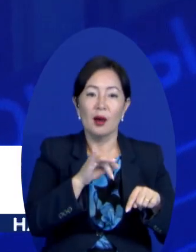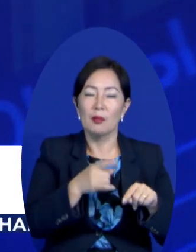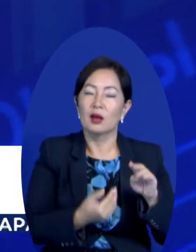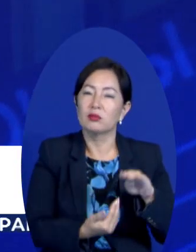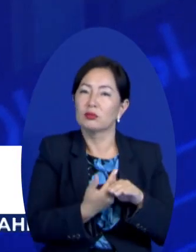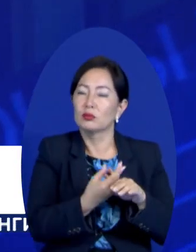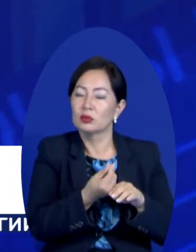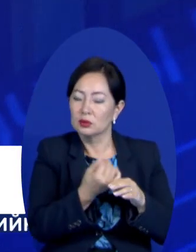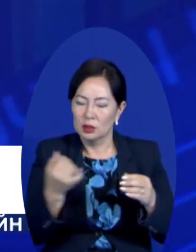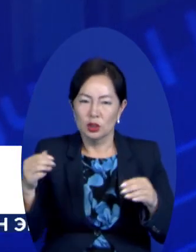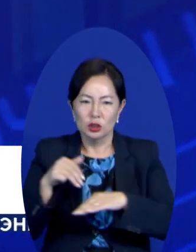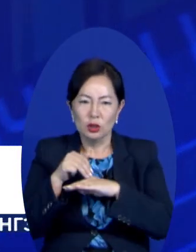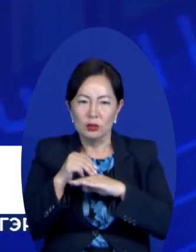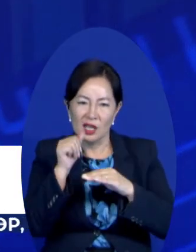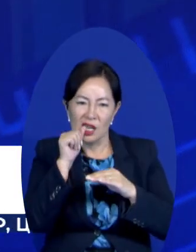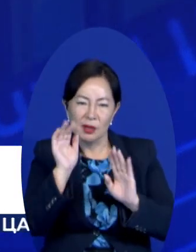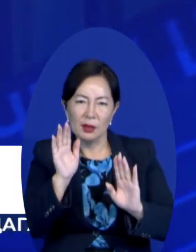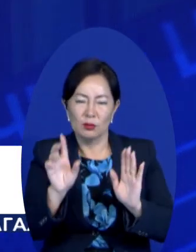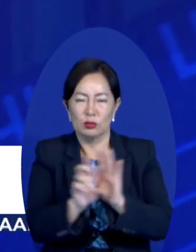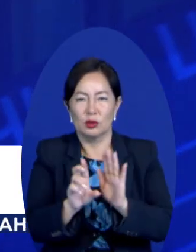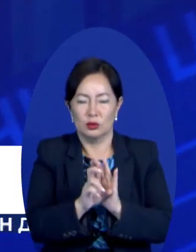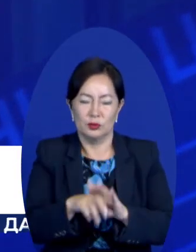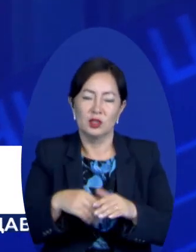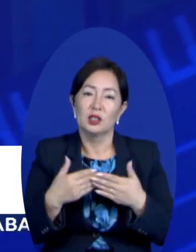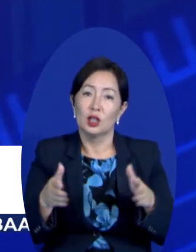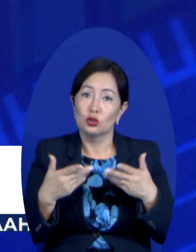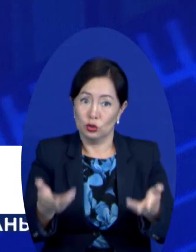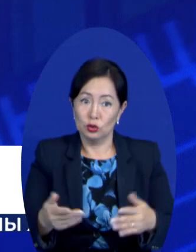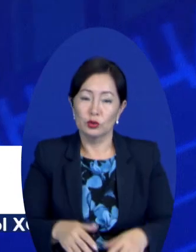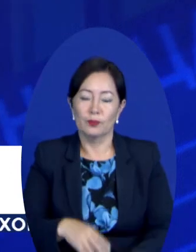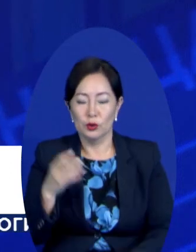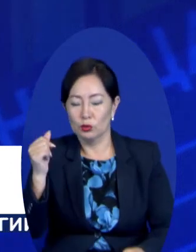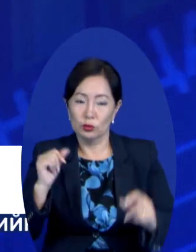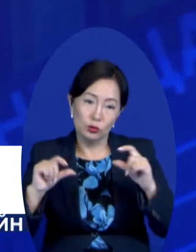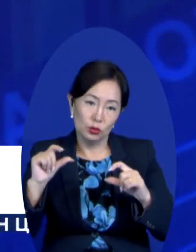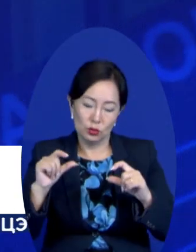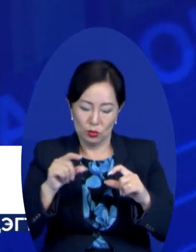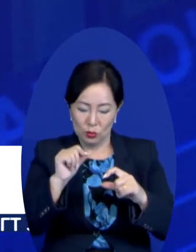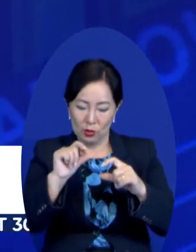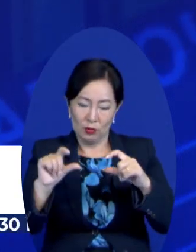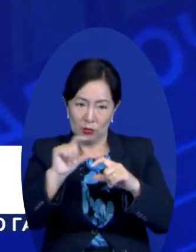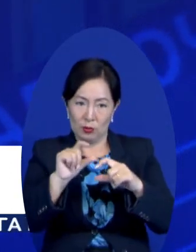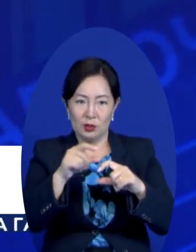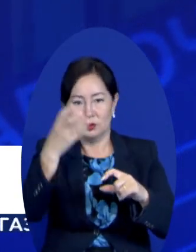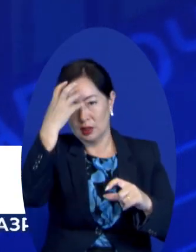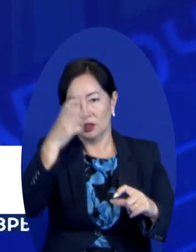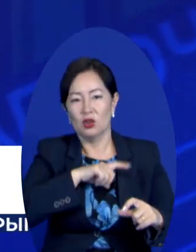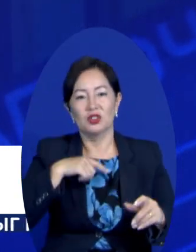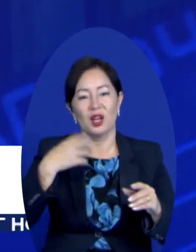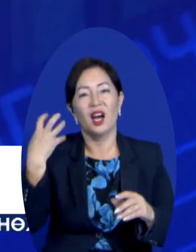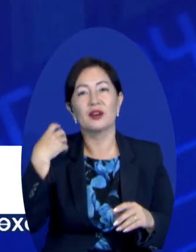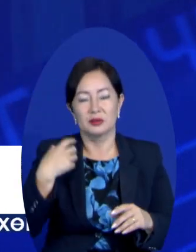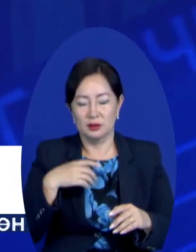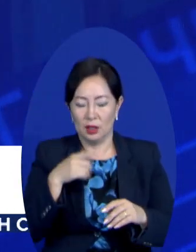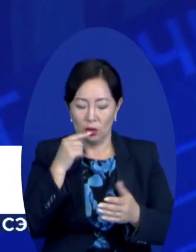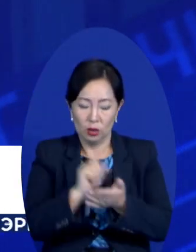тэр төвшөнд тогтвортой барих одоо боломжийг бол бид нар нээж өгсөн байгаа. Тэрний үнийн зүрэг бол засгийн газраас одоо шийтгэхэр засгийн газрын тогтоол